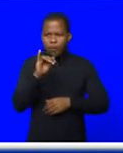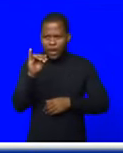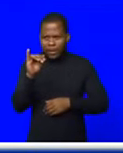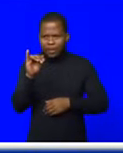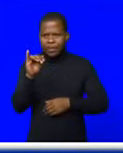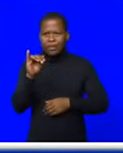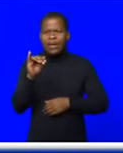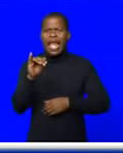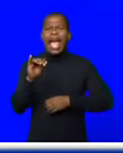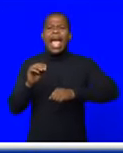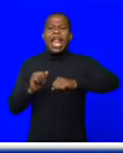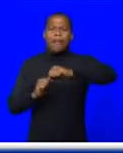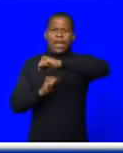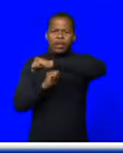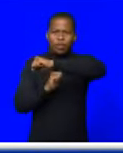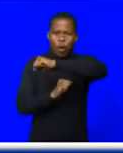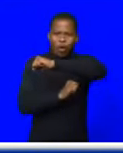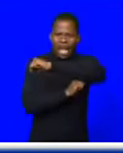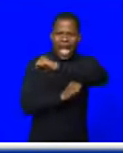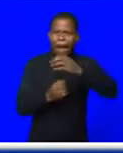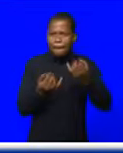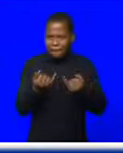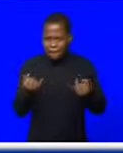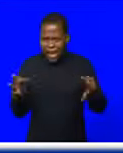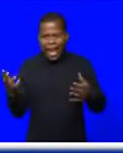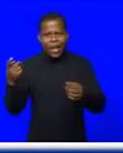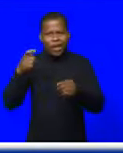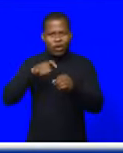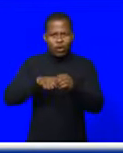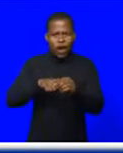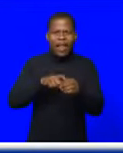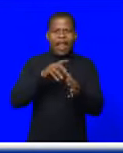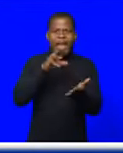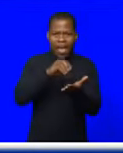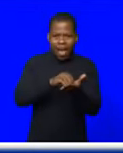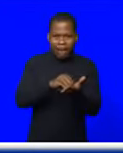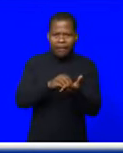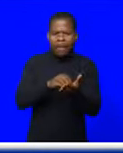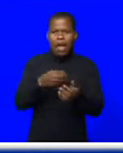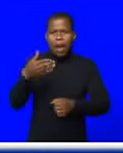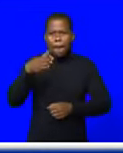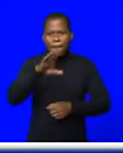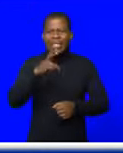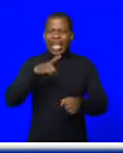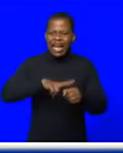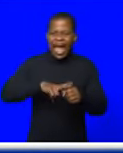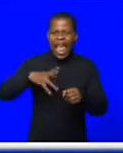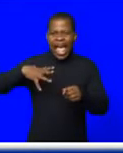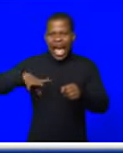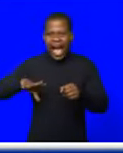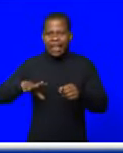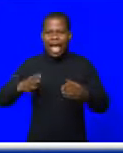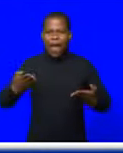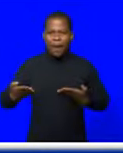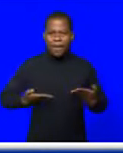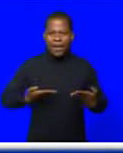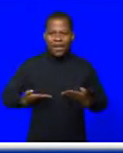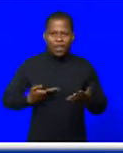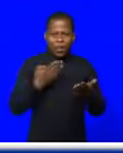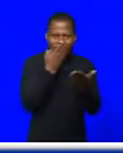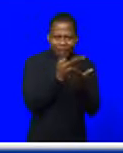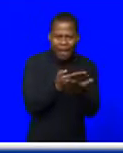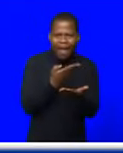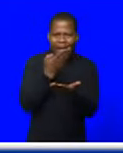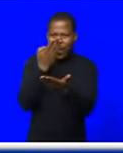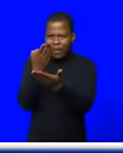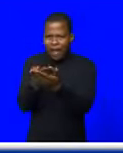kungeteke ama-sponsors lesi sicalile siphumile siyawafuna ngephandle lamanye awo sesiwatholile nje kafooks.